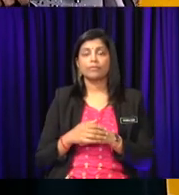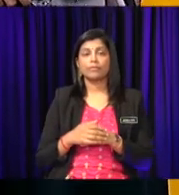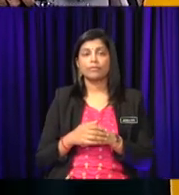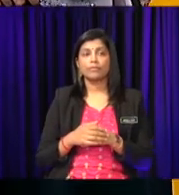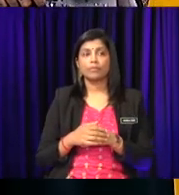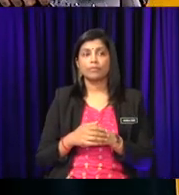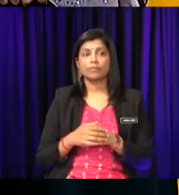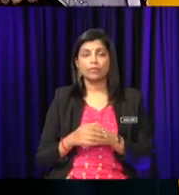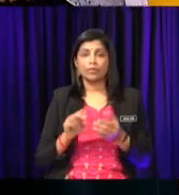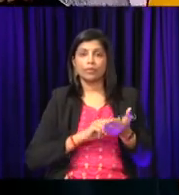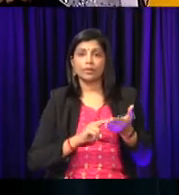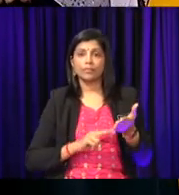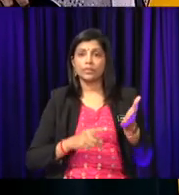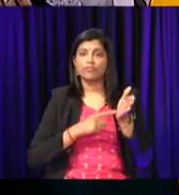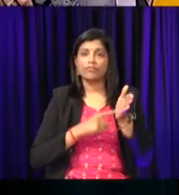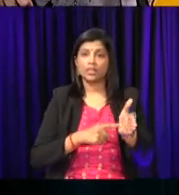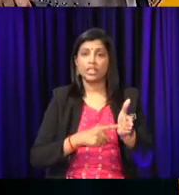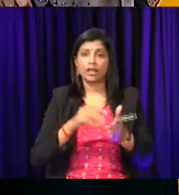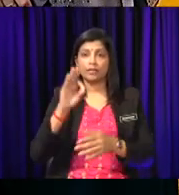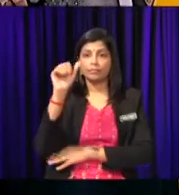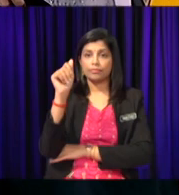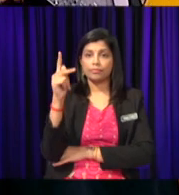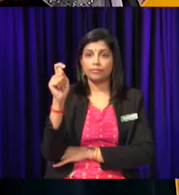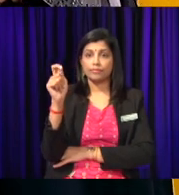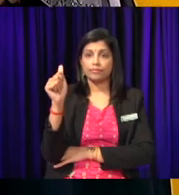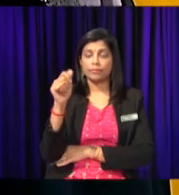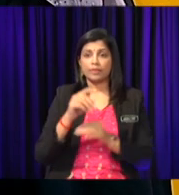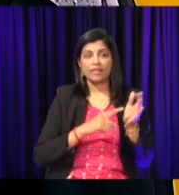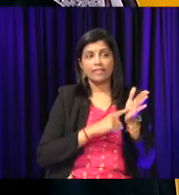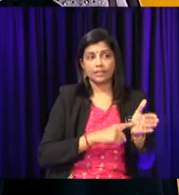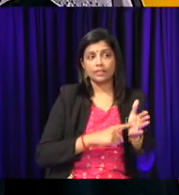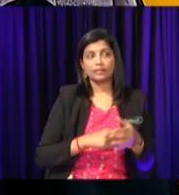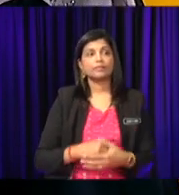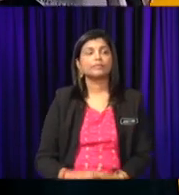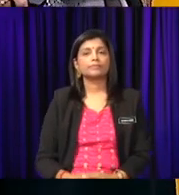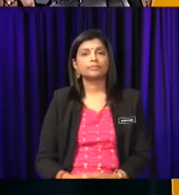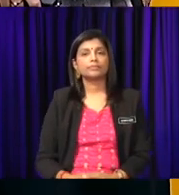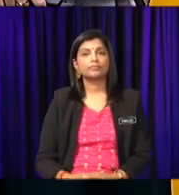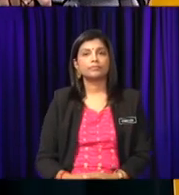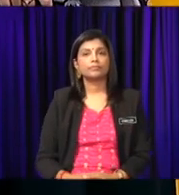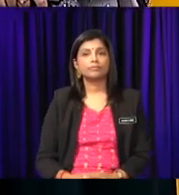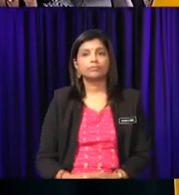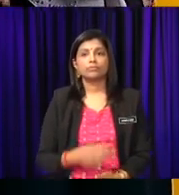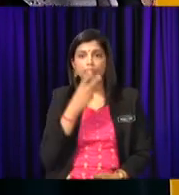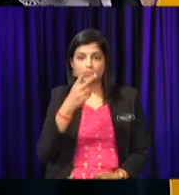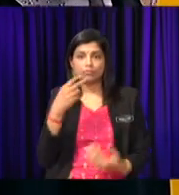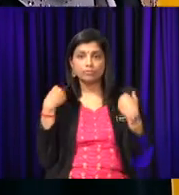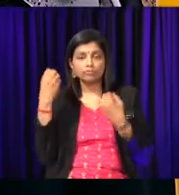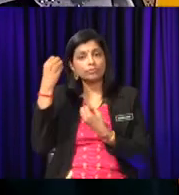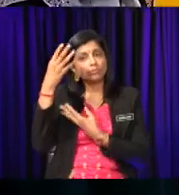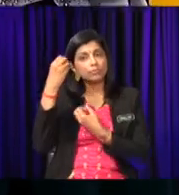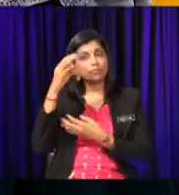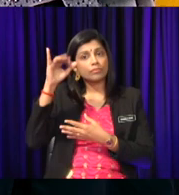bacaan fakta yang mana murid pelubak pertimbangan terhadap maklumat dan tande maklumat tersebut Nah makanya kalau